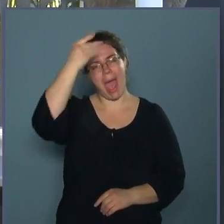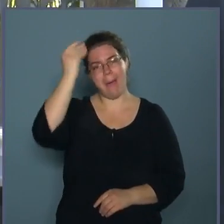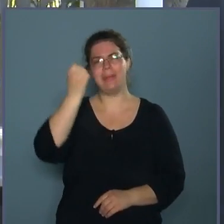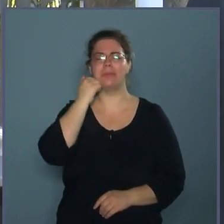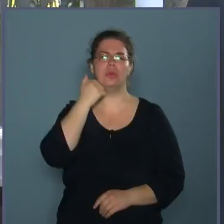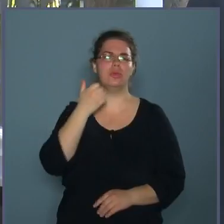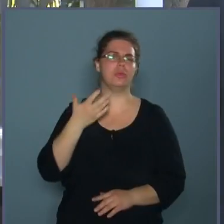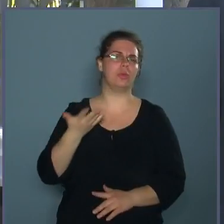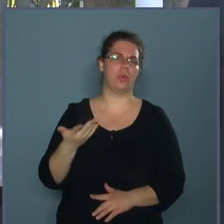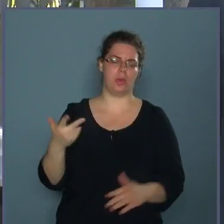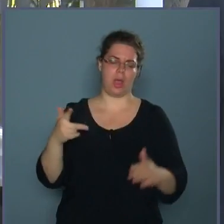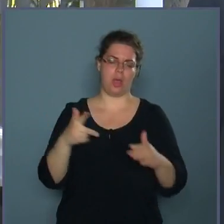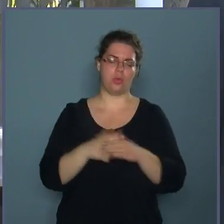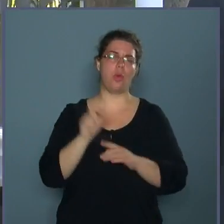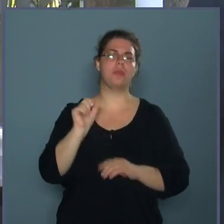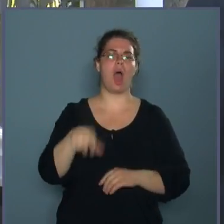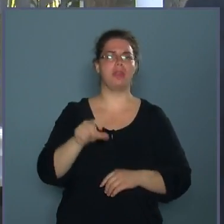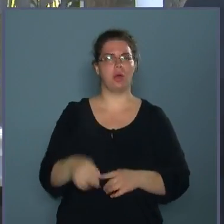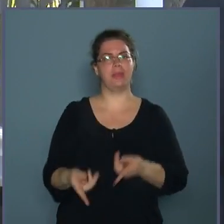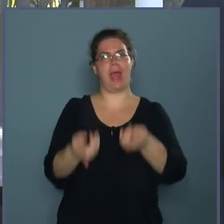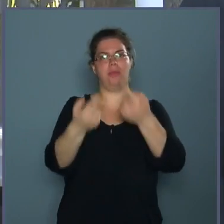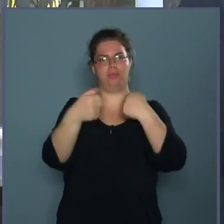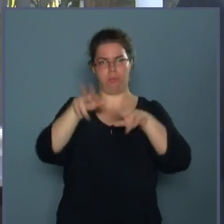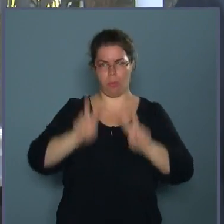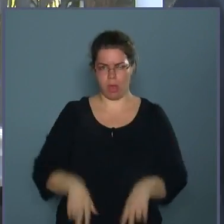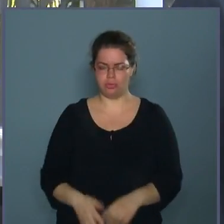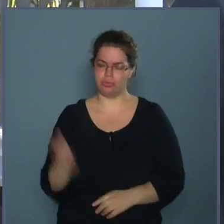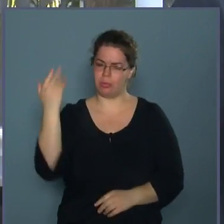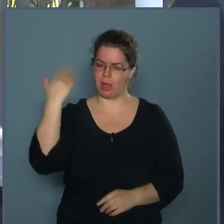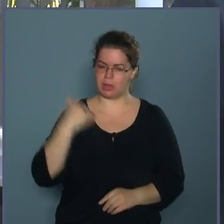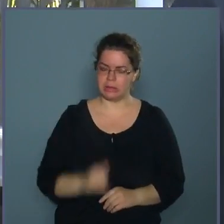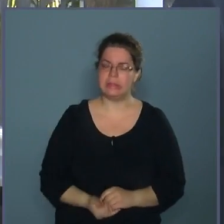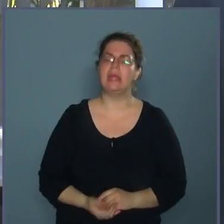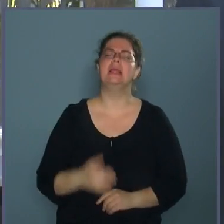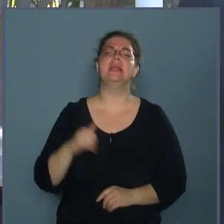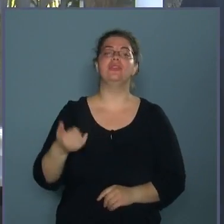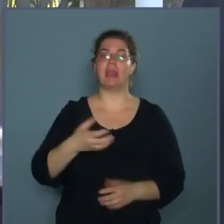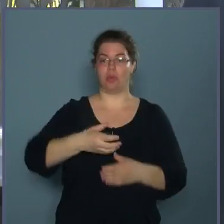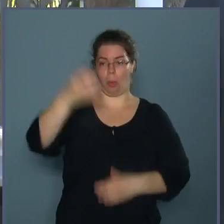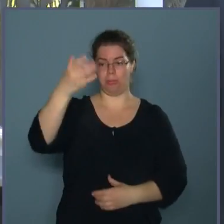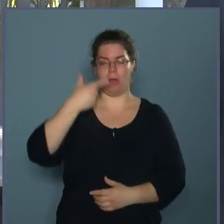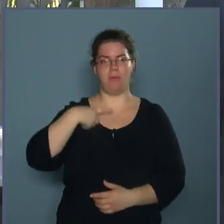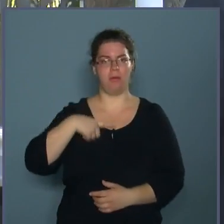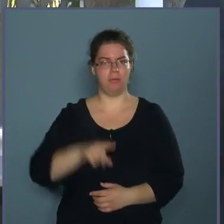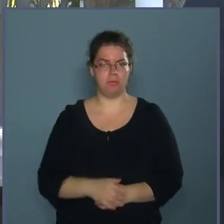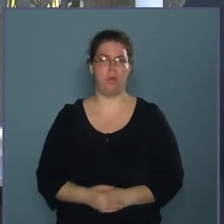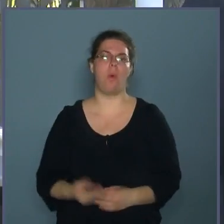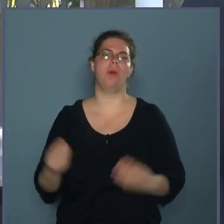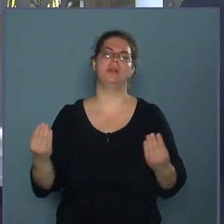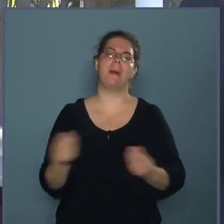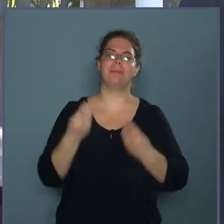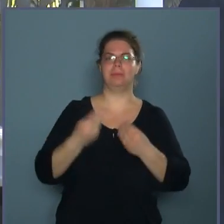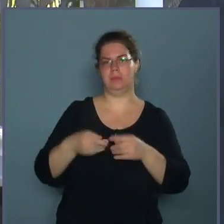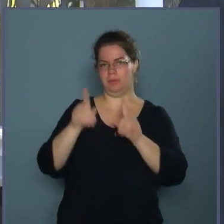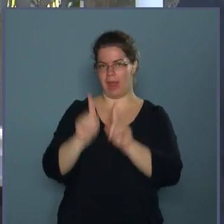emlékművünk szinte közadakozásból valósult meg annak idején, és egy kopjafa volt az, amely felállításra